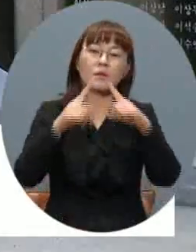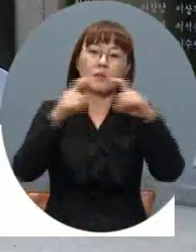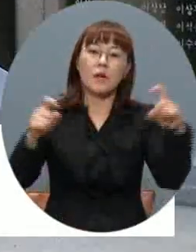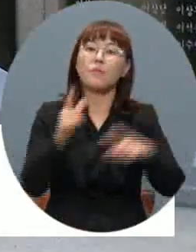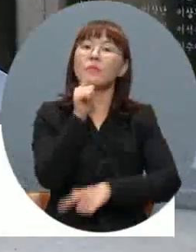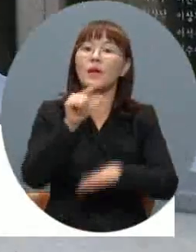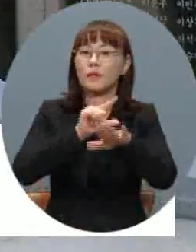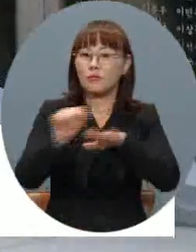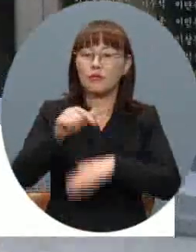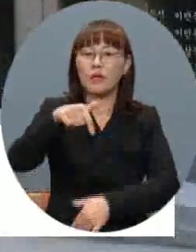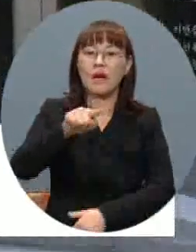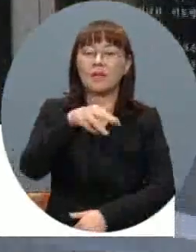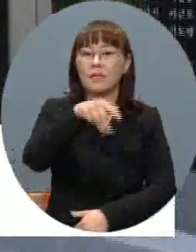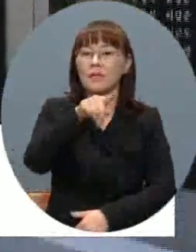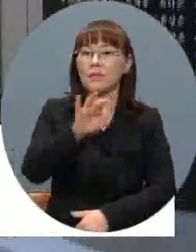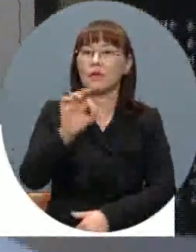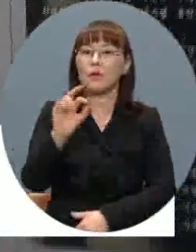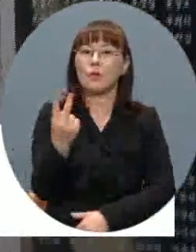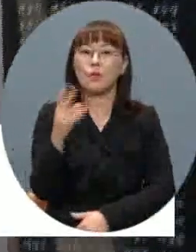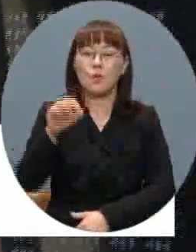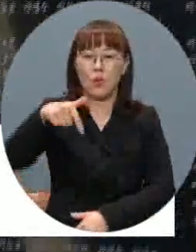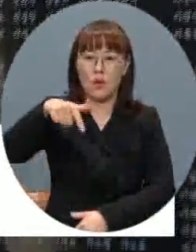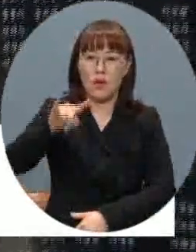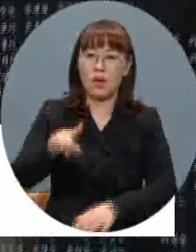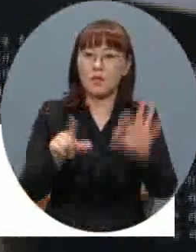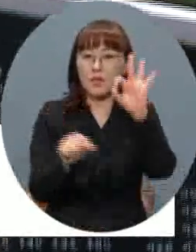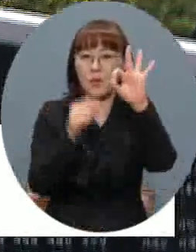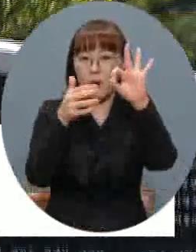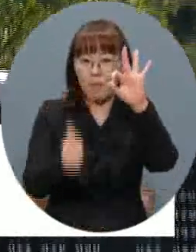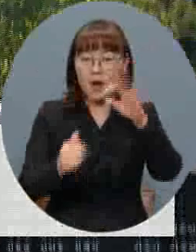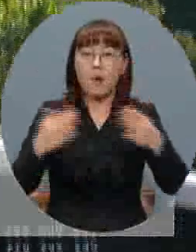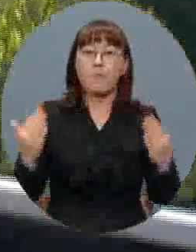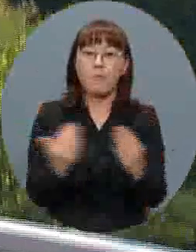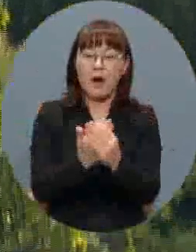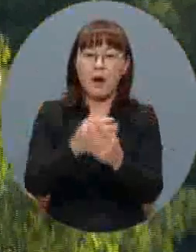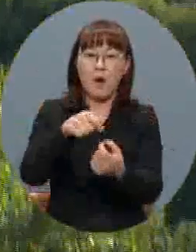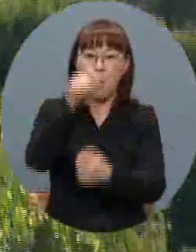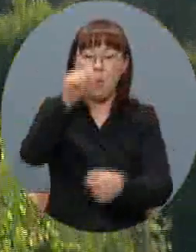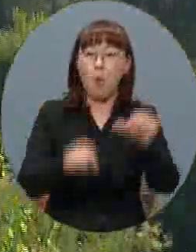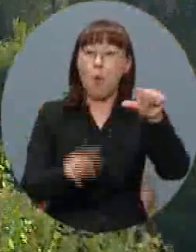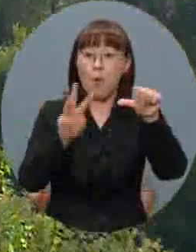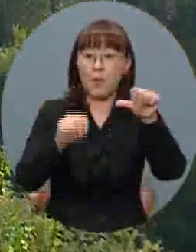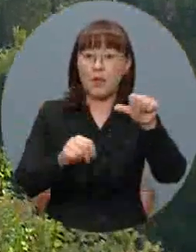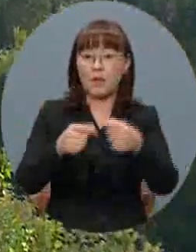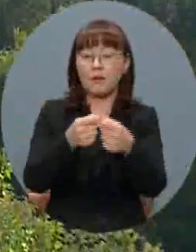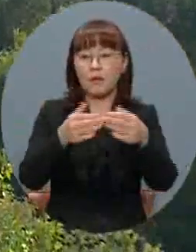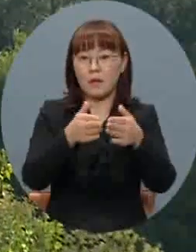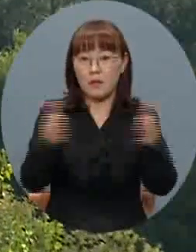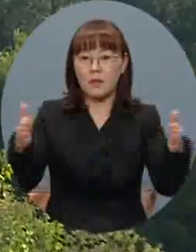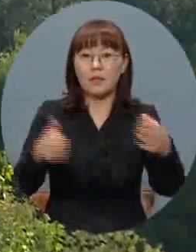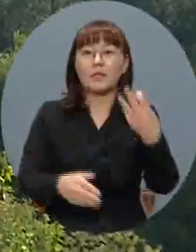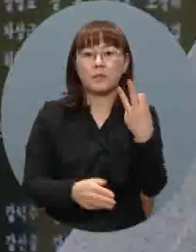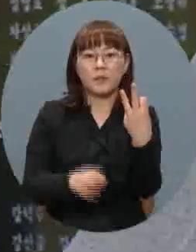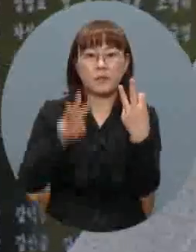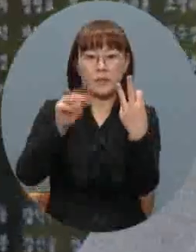달성군 가창면 용계리 일원에 이달 말 준공됩니다. 높이 5m, 길이 13m입니다.